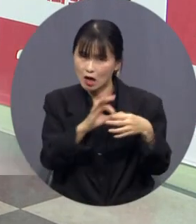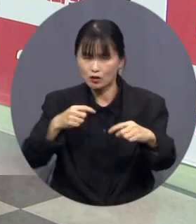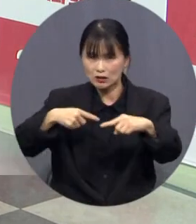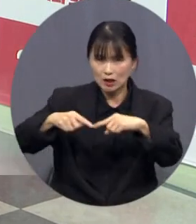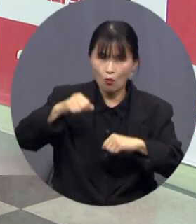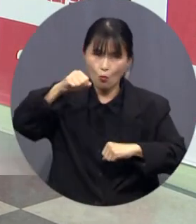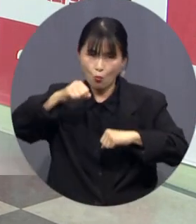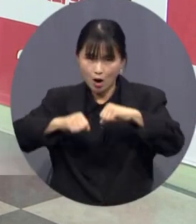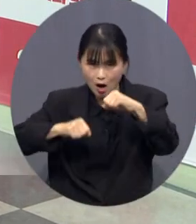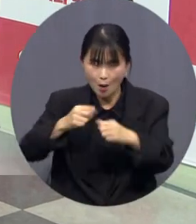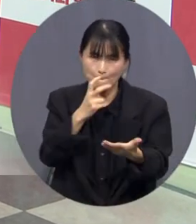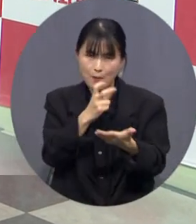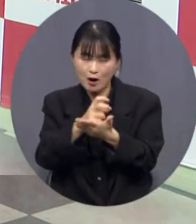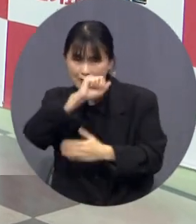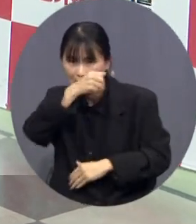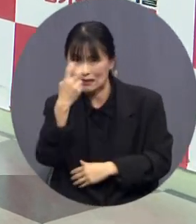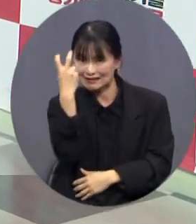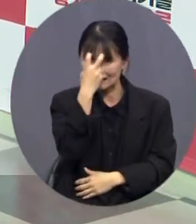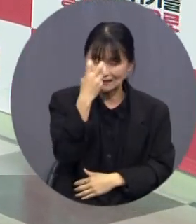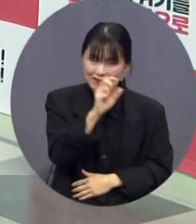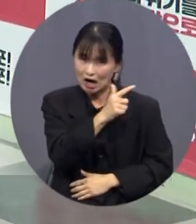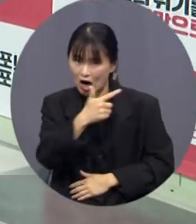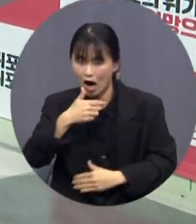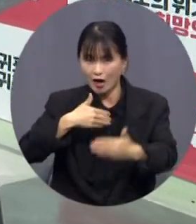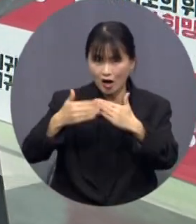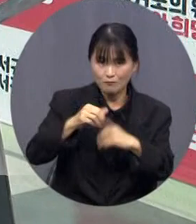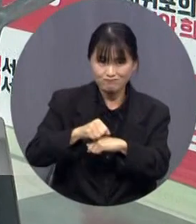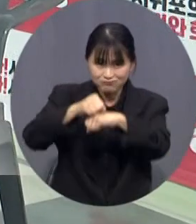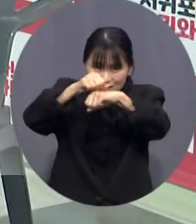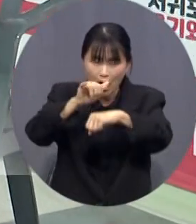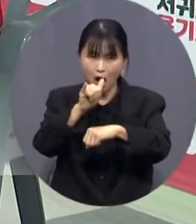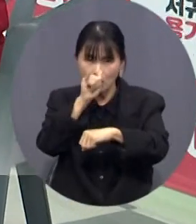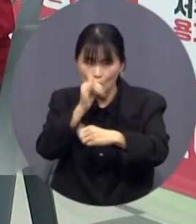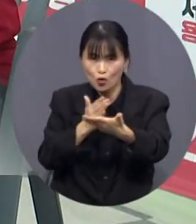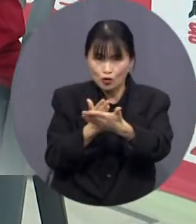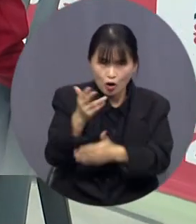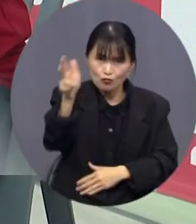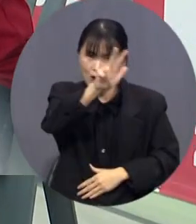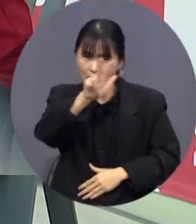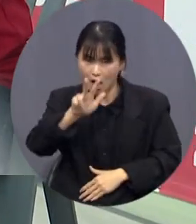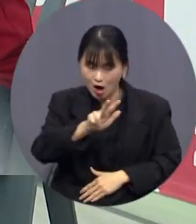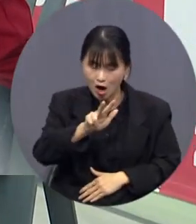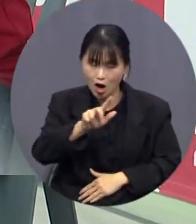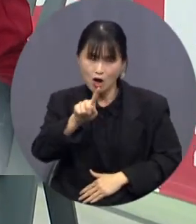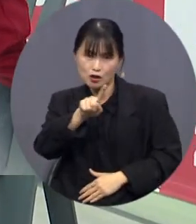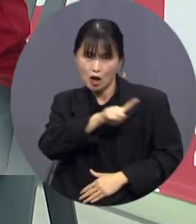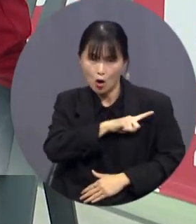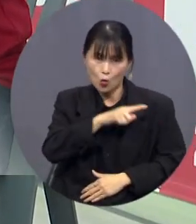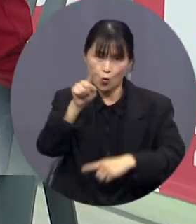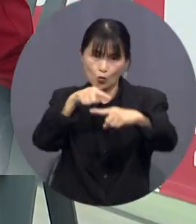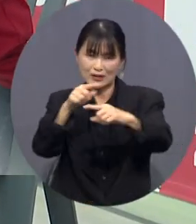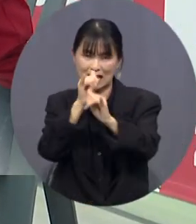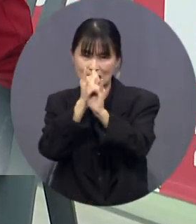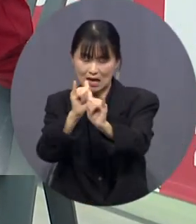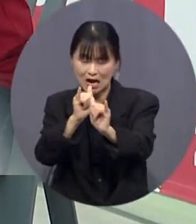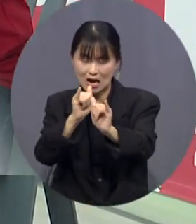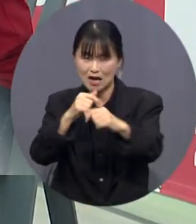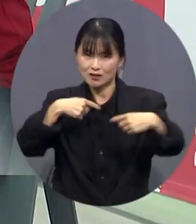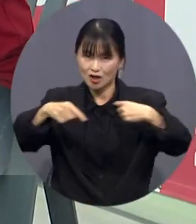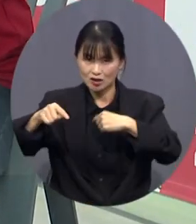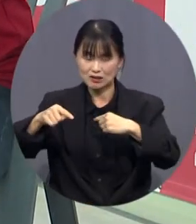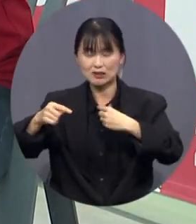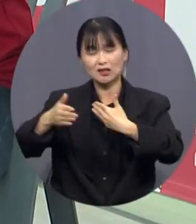임했을 예심 다양한 경험과 전국 광역의원 최고 의정대상 수상 등 정치 경력을